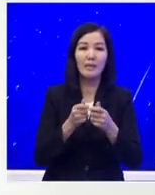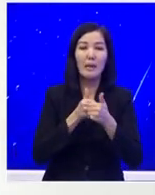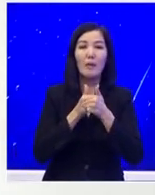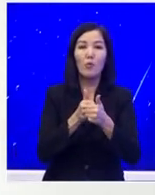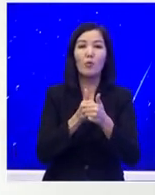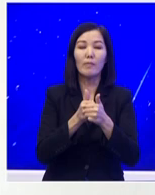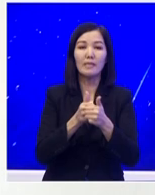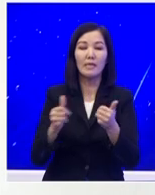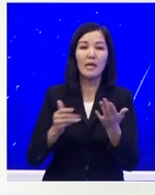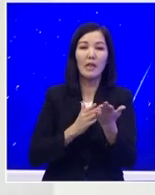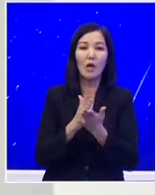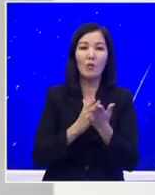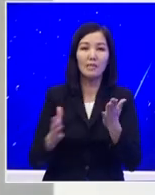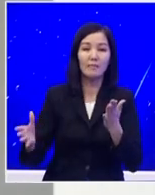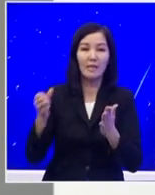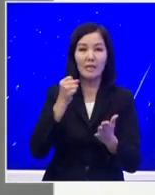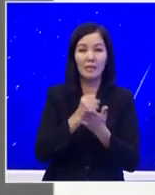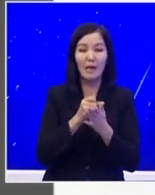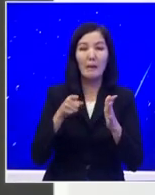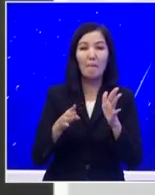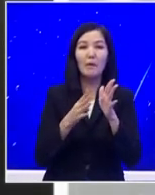бастығының орынбасары лауазымына дейін өседі.